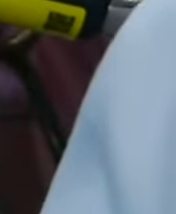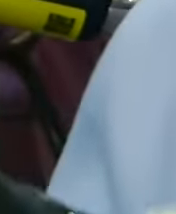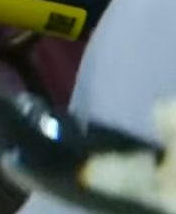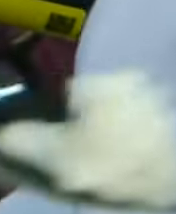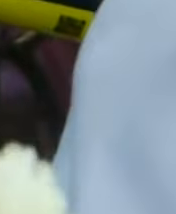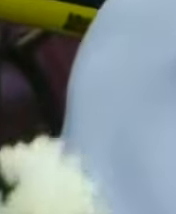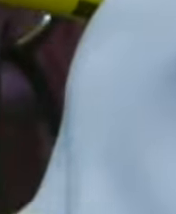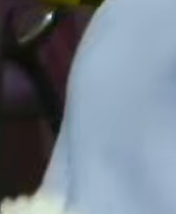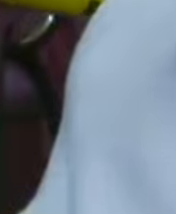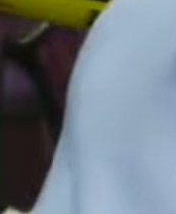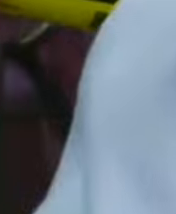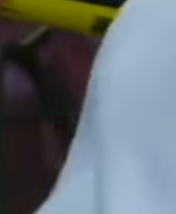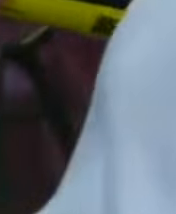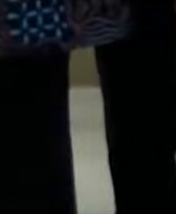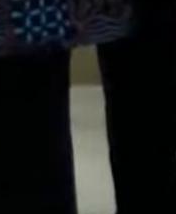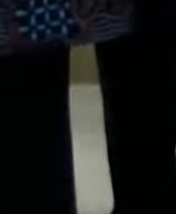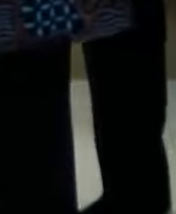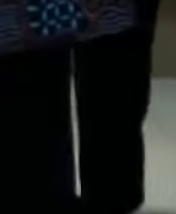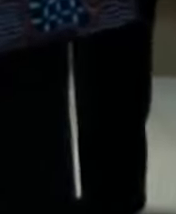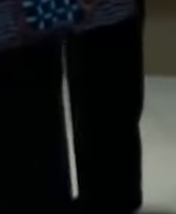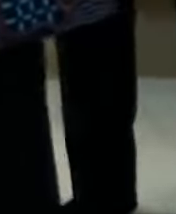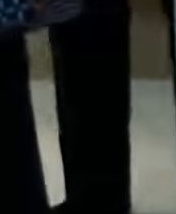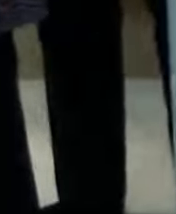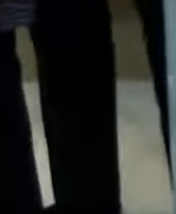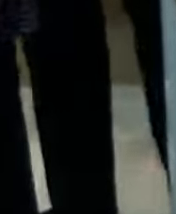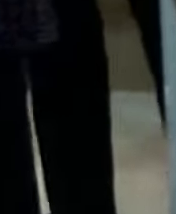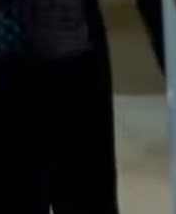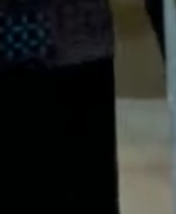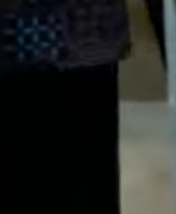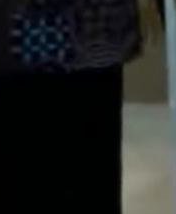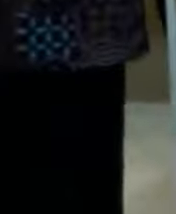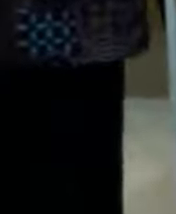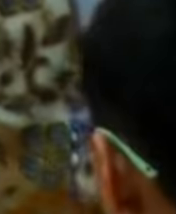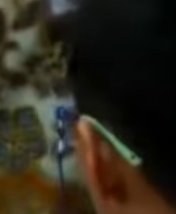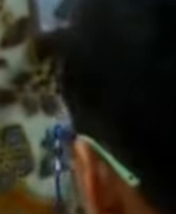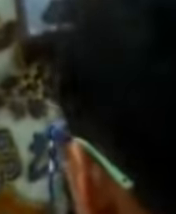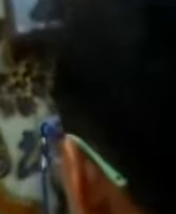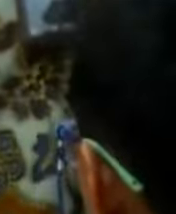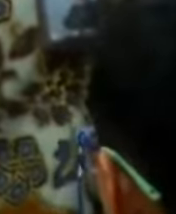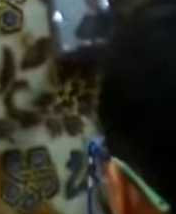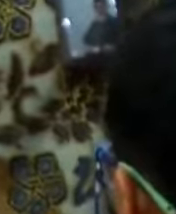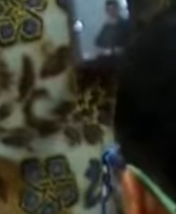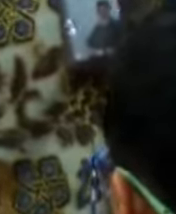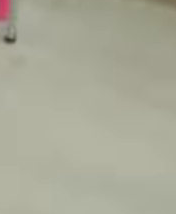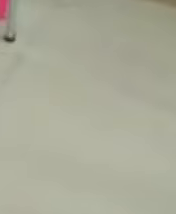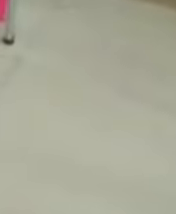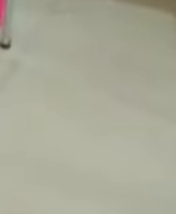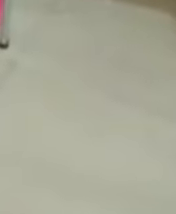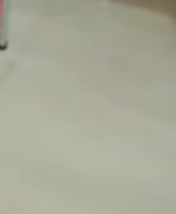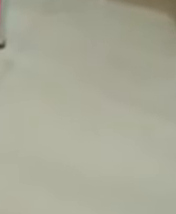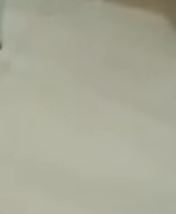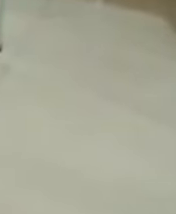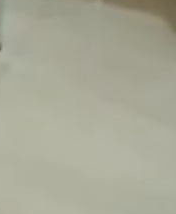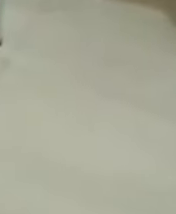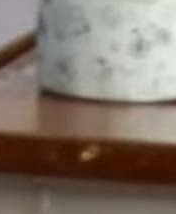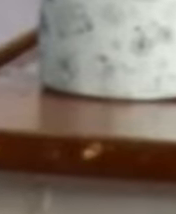buah, ayam. Suka nggak? Suka. Dengan dukungan CSR perusahaan, menu nasi goreng, ayam, telur, dan buah